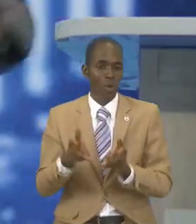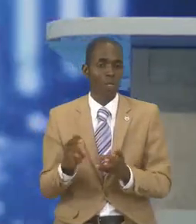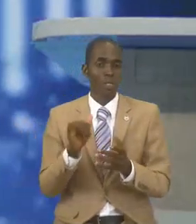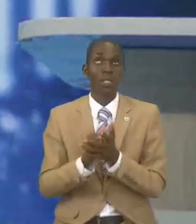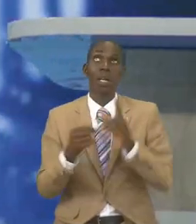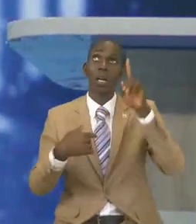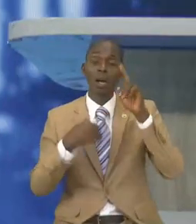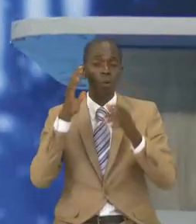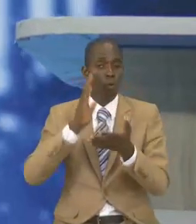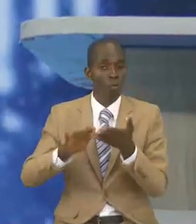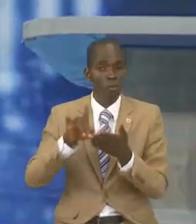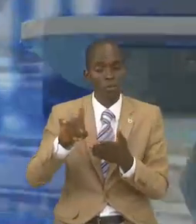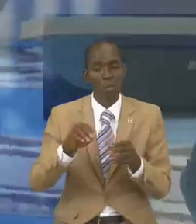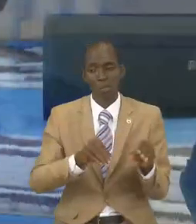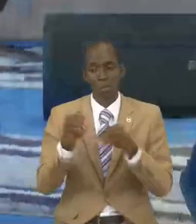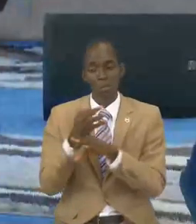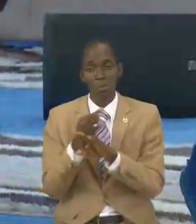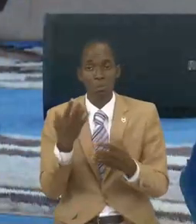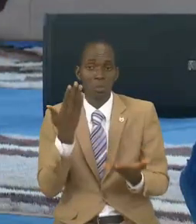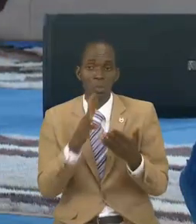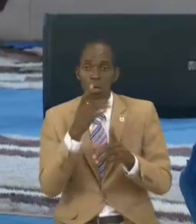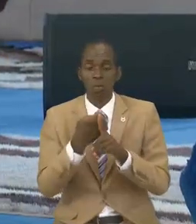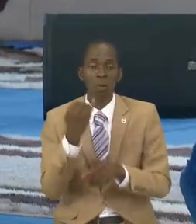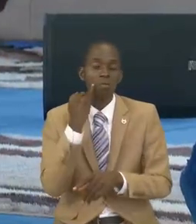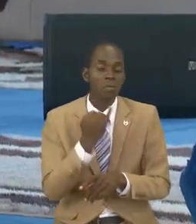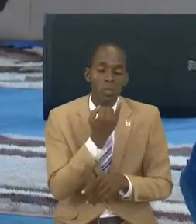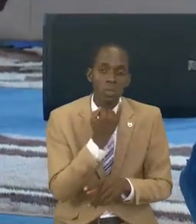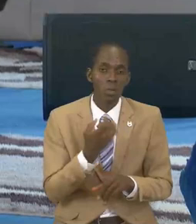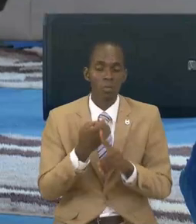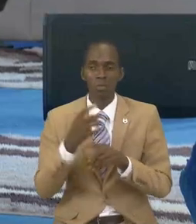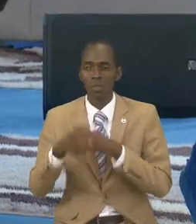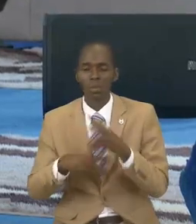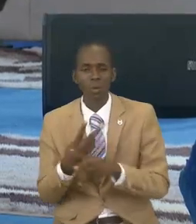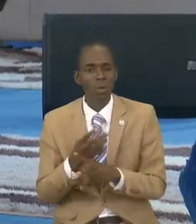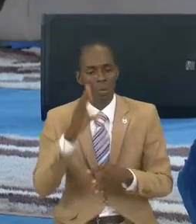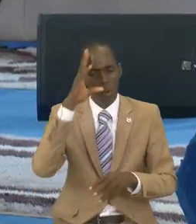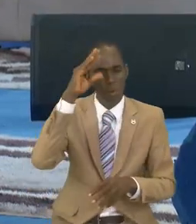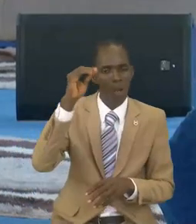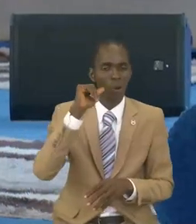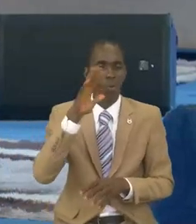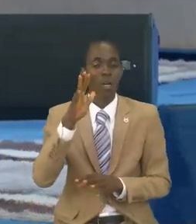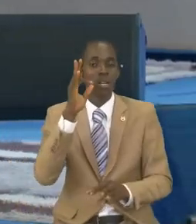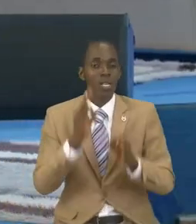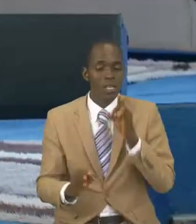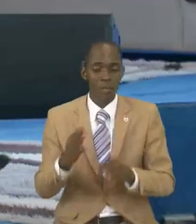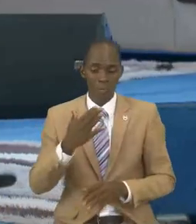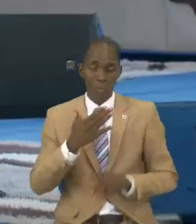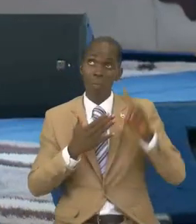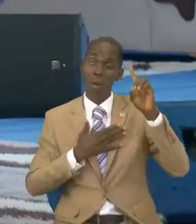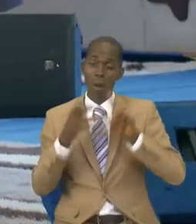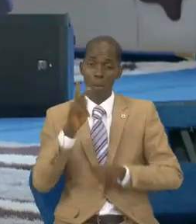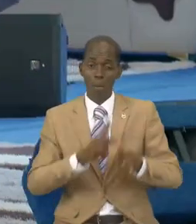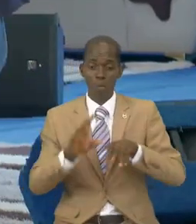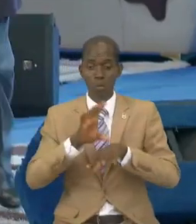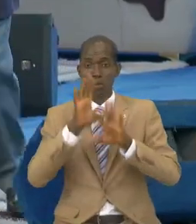vais t'affranchir. Que tu sois un Israël, que tu sois un païen, que tu sois un homme ou une femme. Si mon peuple, ceux qui